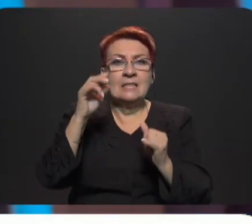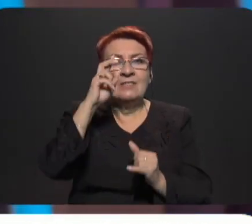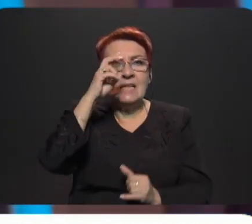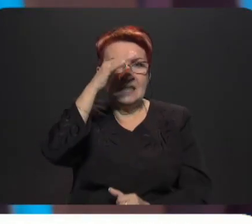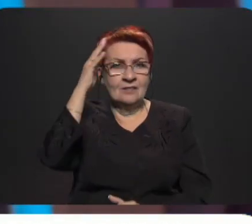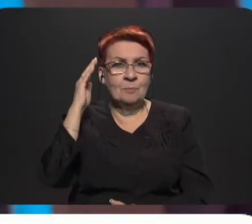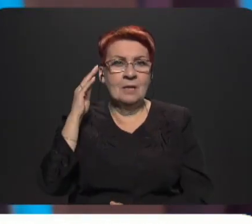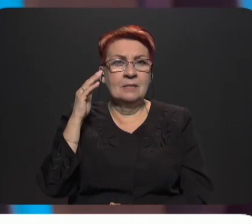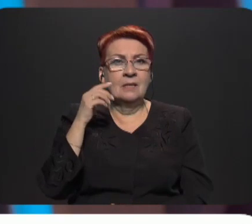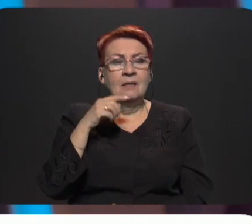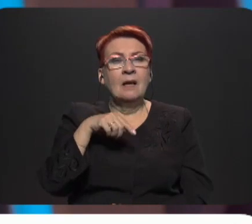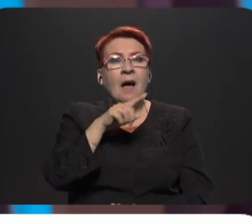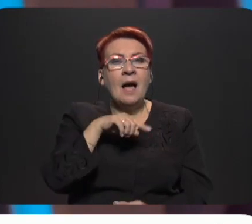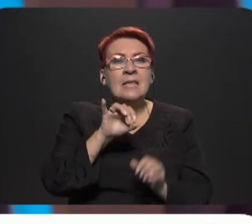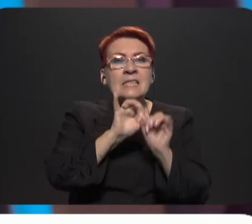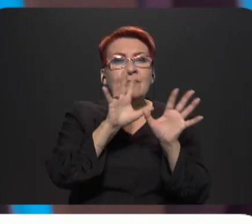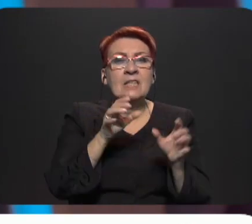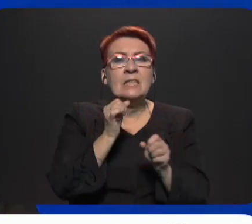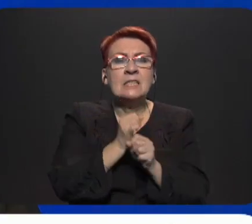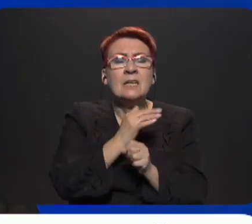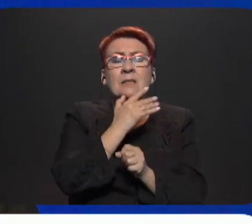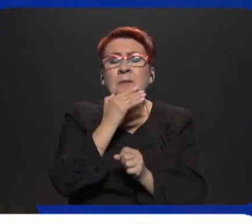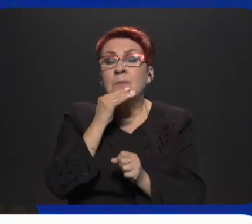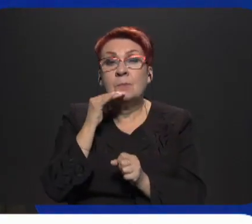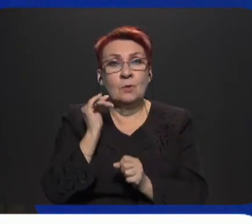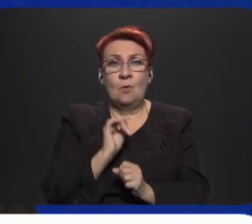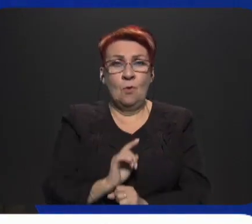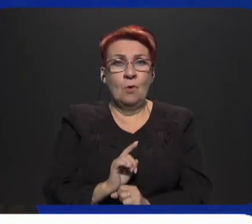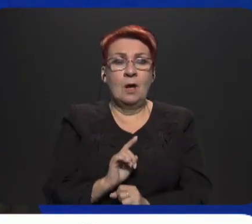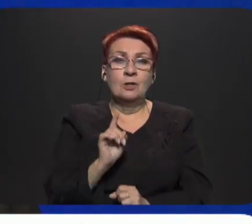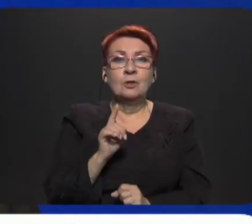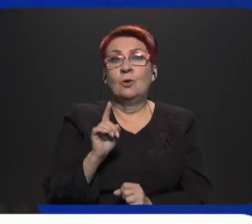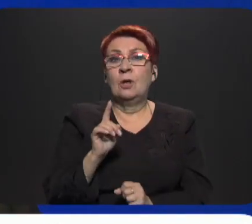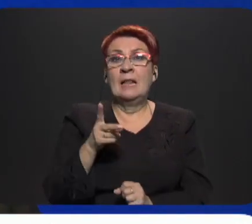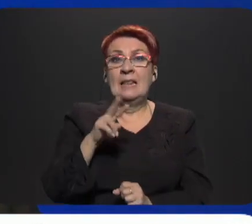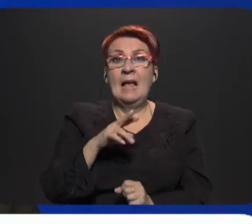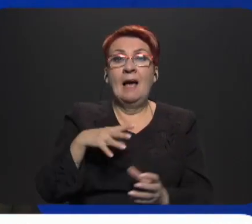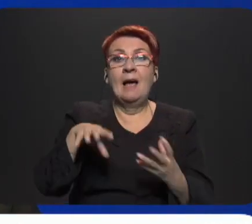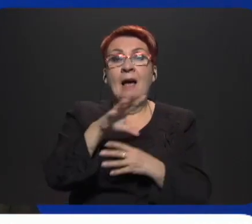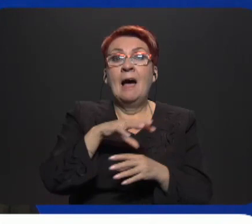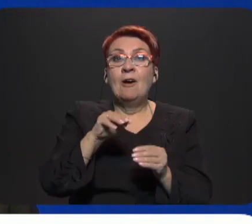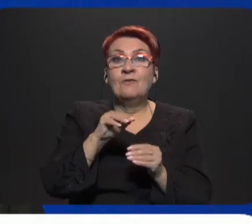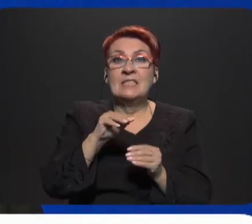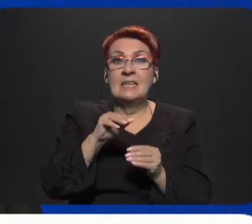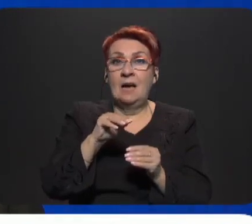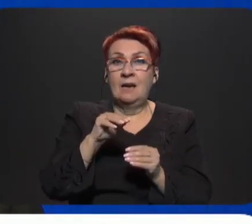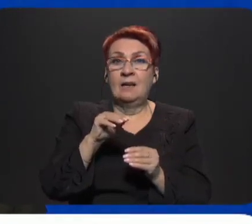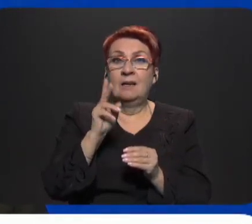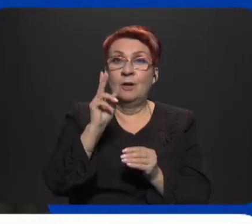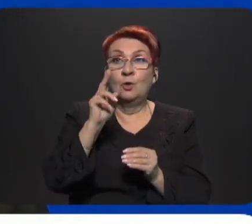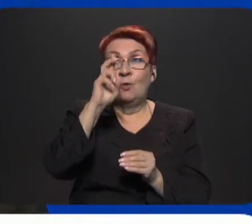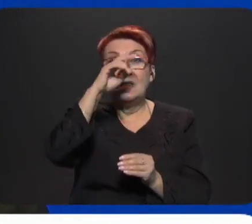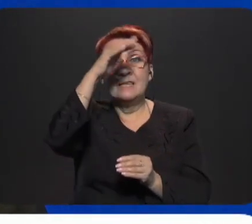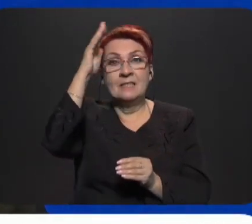То есть они сделали что-то такое, что даже и для всех других обитатели Царства Небесные